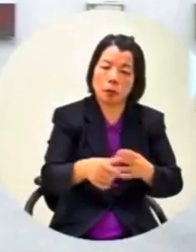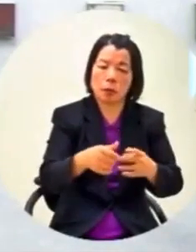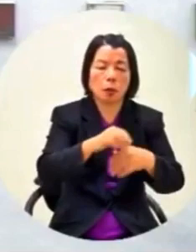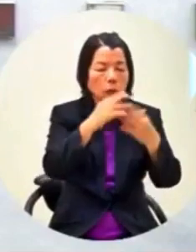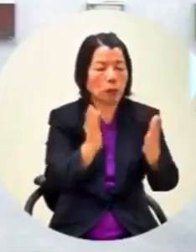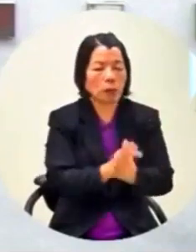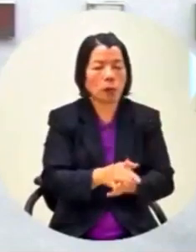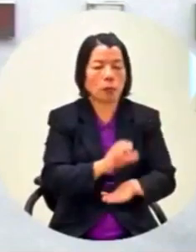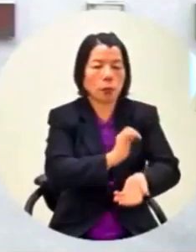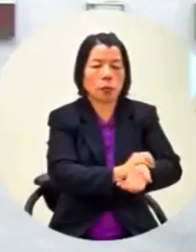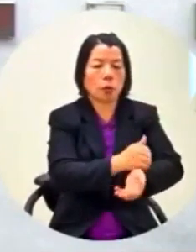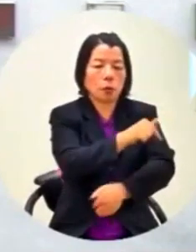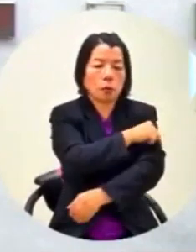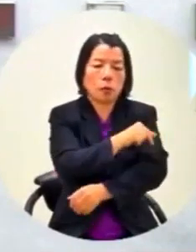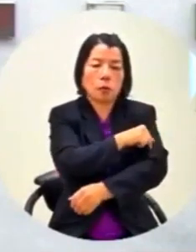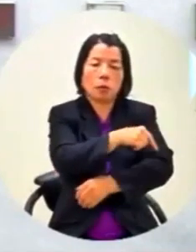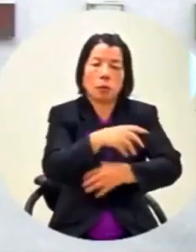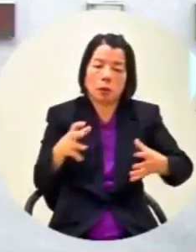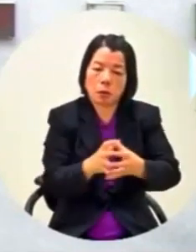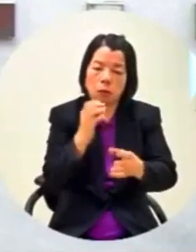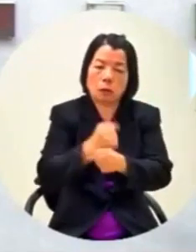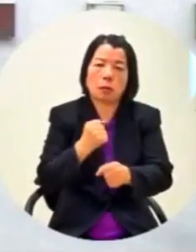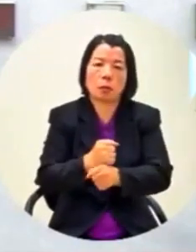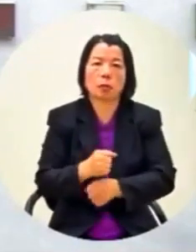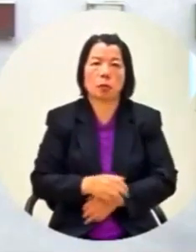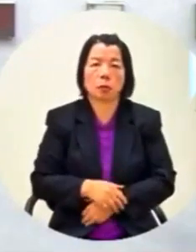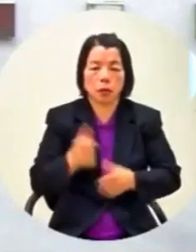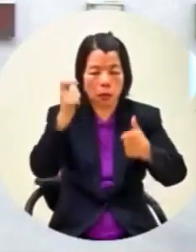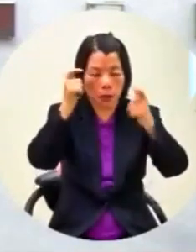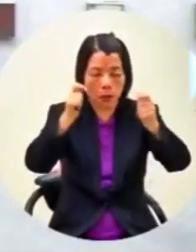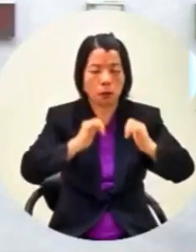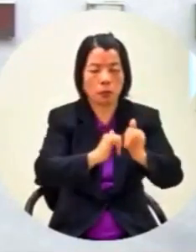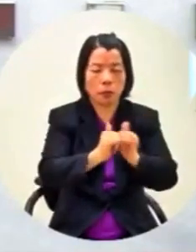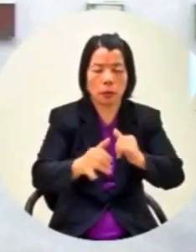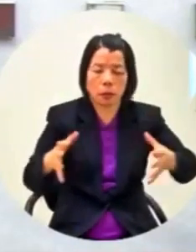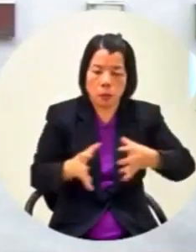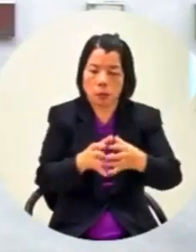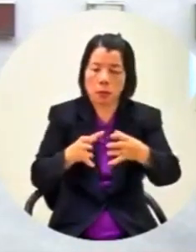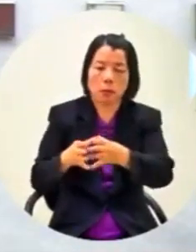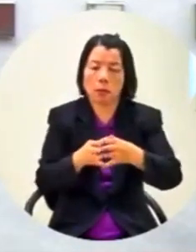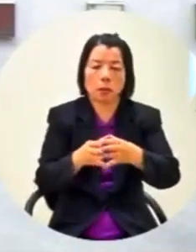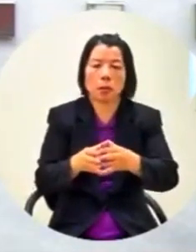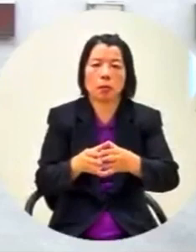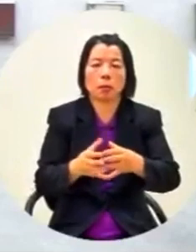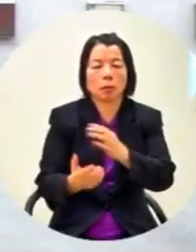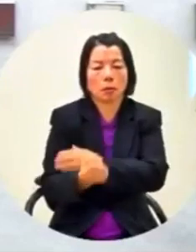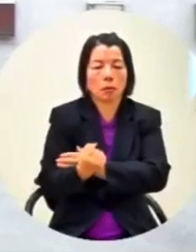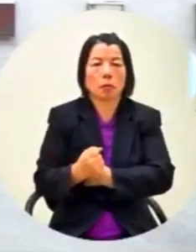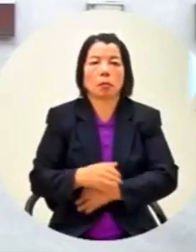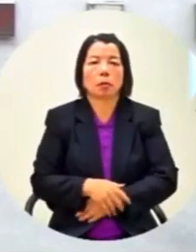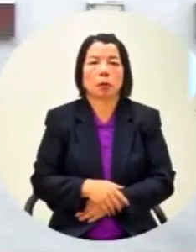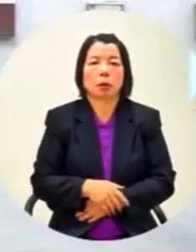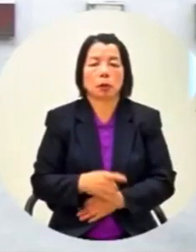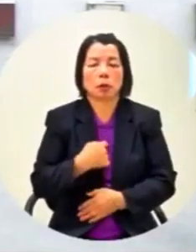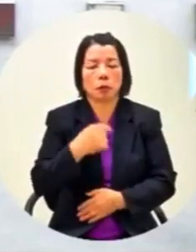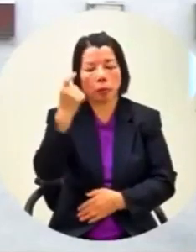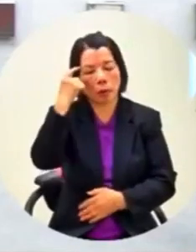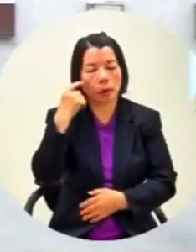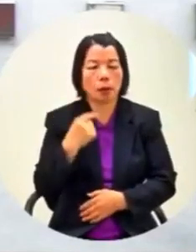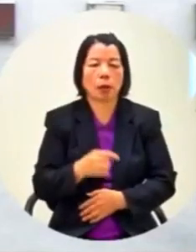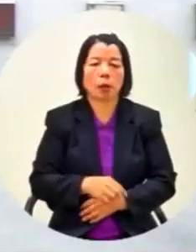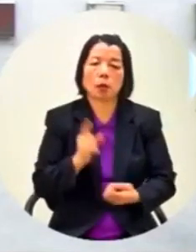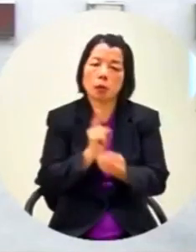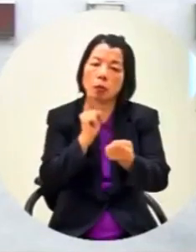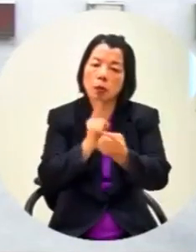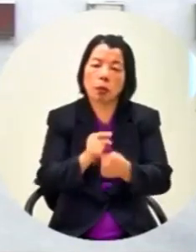同仁的投入，高雄市民朋友，我们大家一起团结。 我感慨能够维持本土确诊零